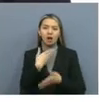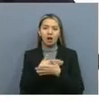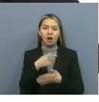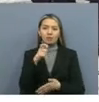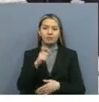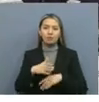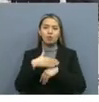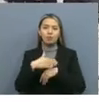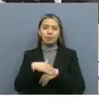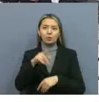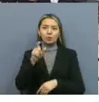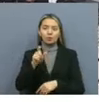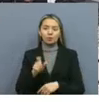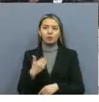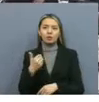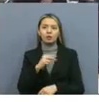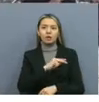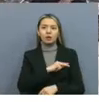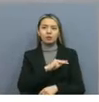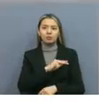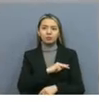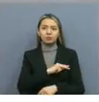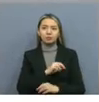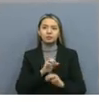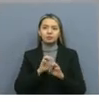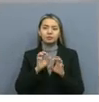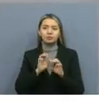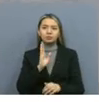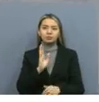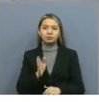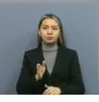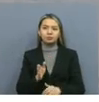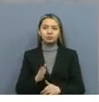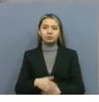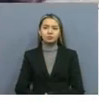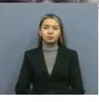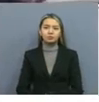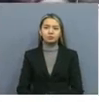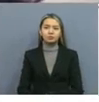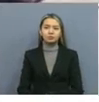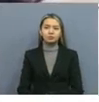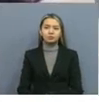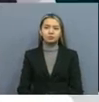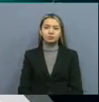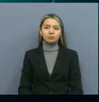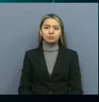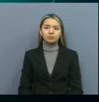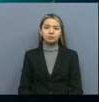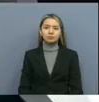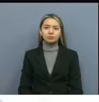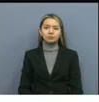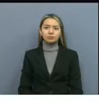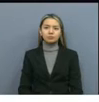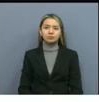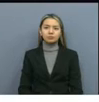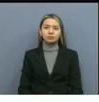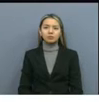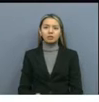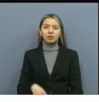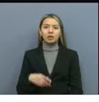Мейірімді жандардың жұмысымен мен Тұмар Мабасанова танысып қайтқан болатынмын. Сәлден кейін баяндайтын боламын. Дәстүрге